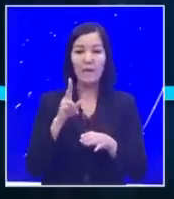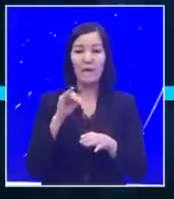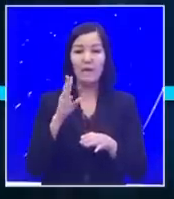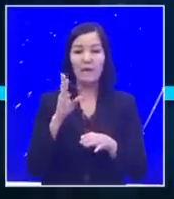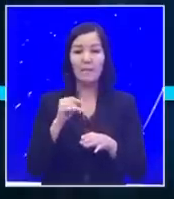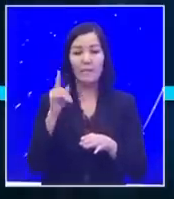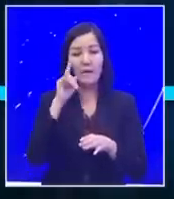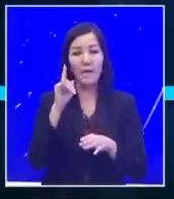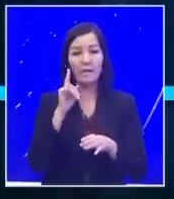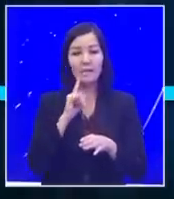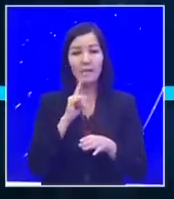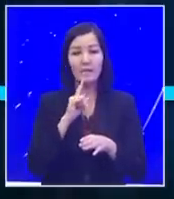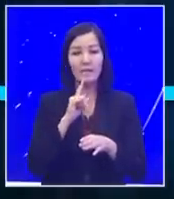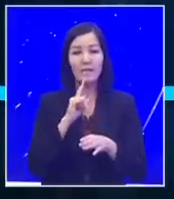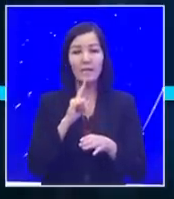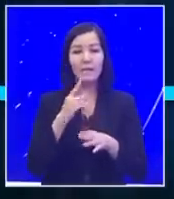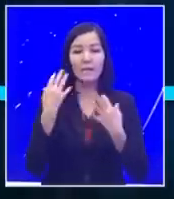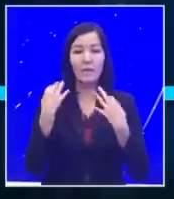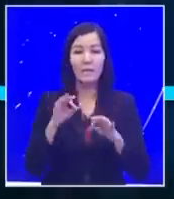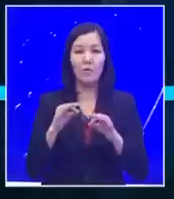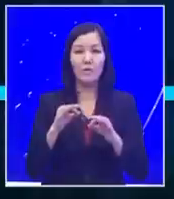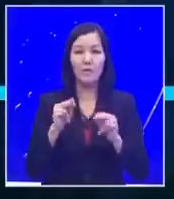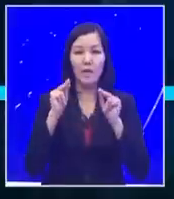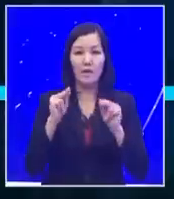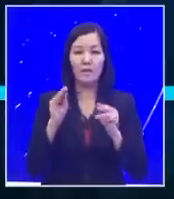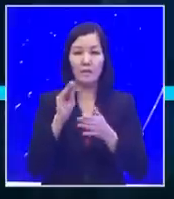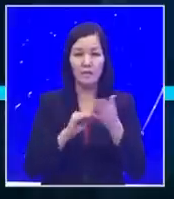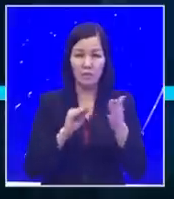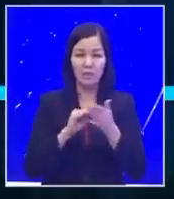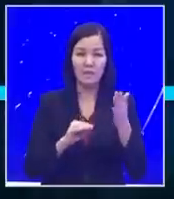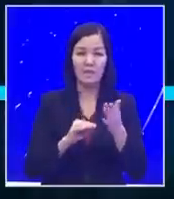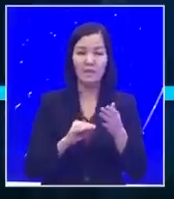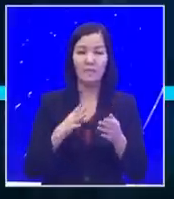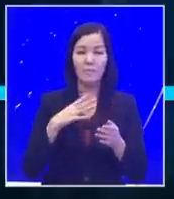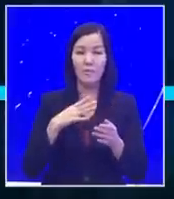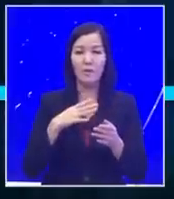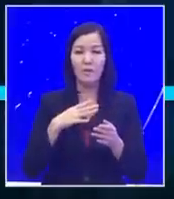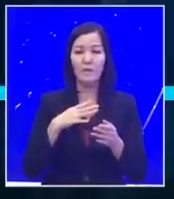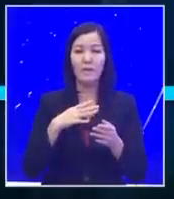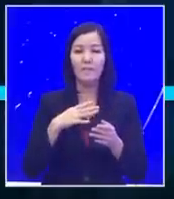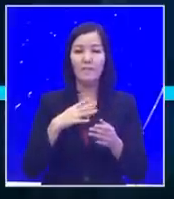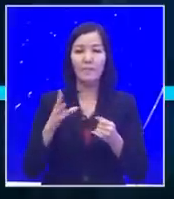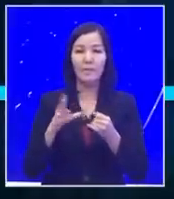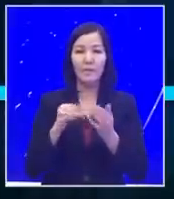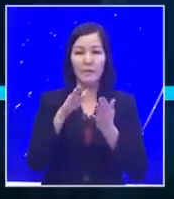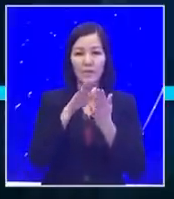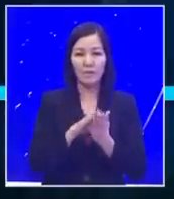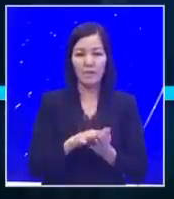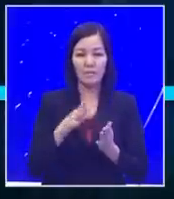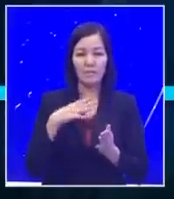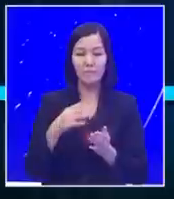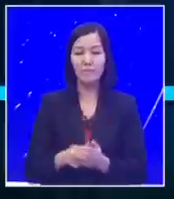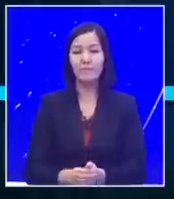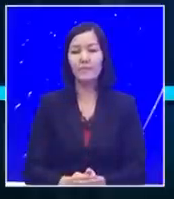қазақ руханиятының көкжиегін кеңейту үшін ақиқаттан айнымаған қайраткер қалам керет. Марқұмның жатқан жері жайлы, иманы